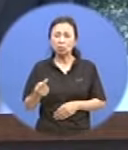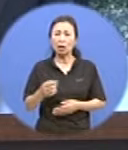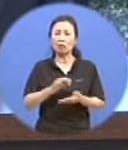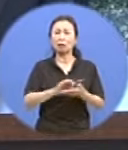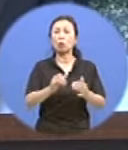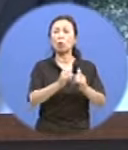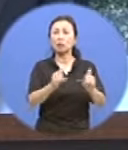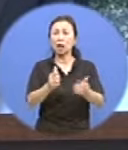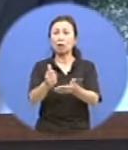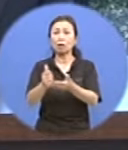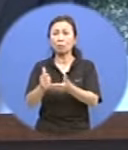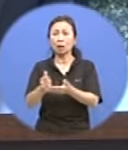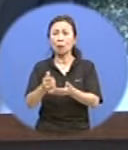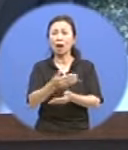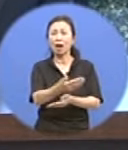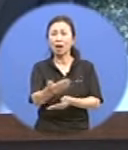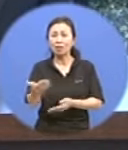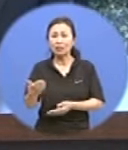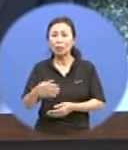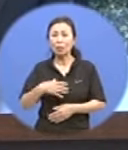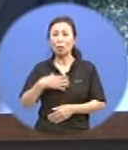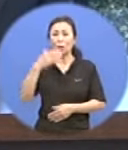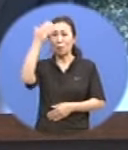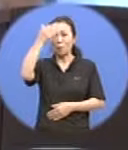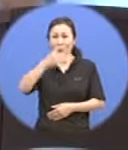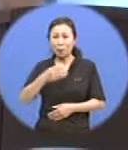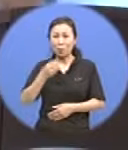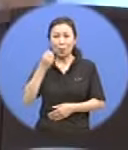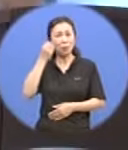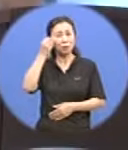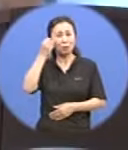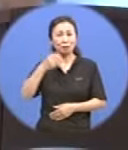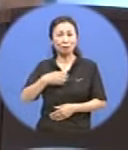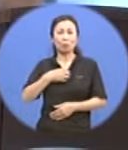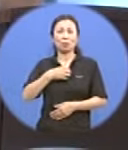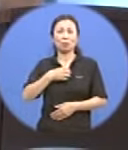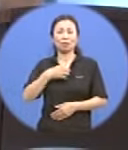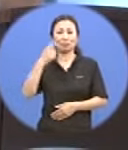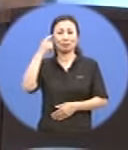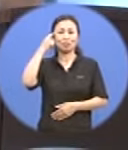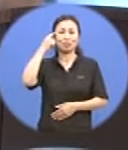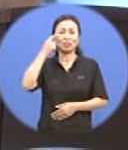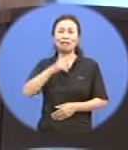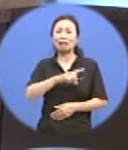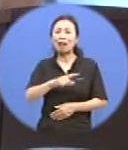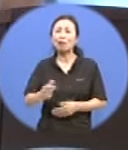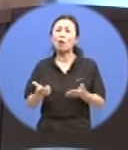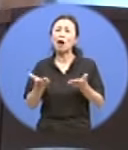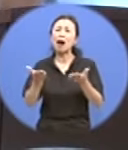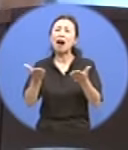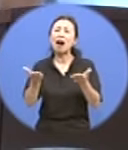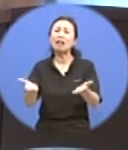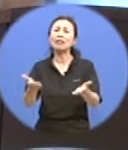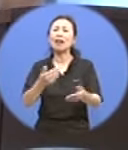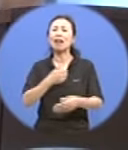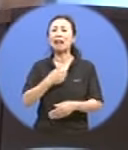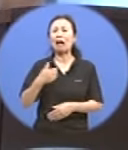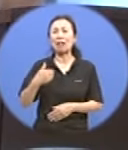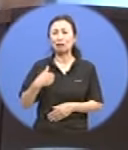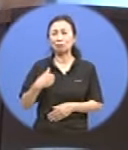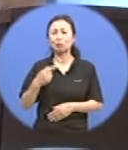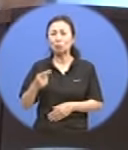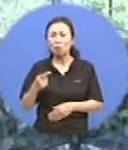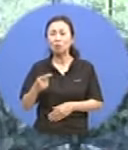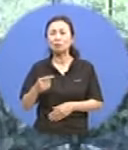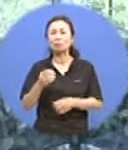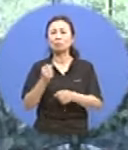にできれば驚きとか感動とか、それ気づきとか、そういうのを与えられるような、そういう価